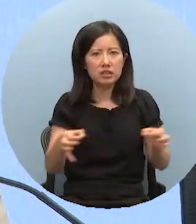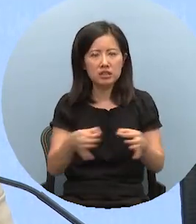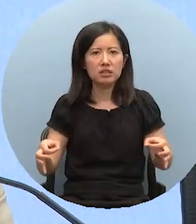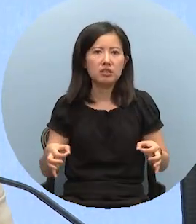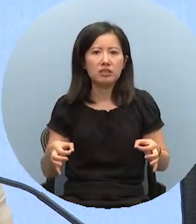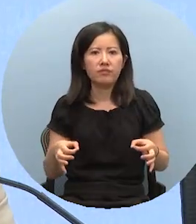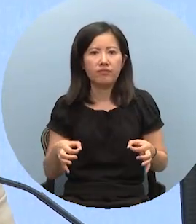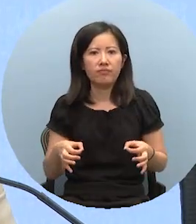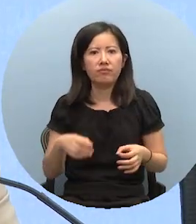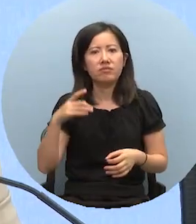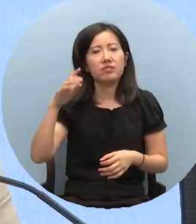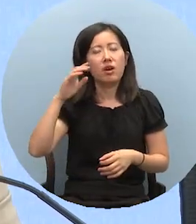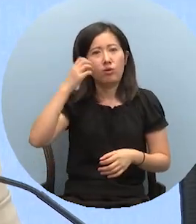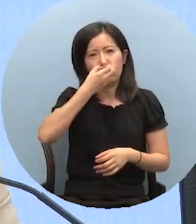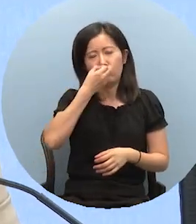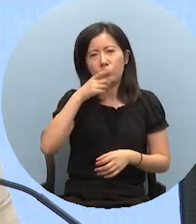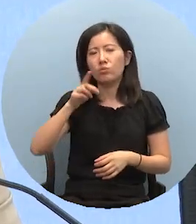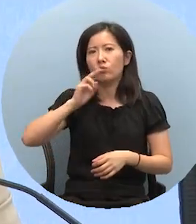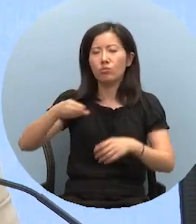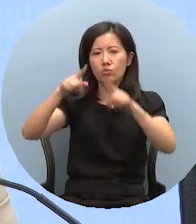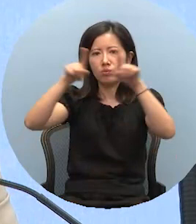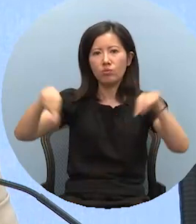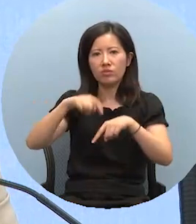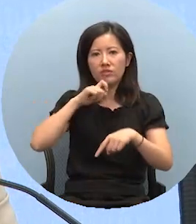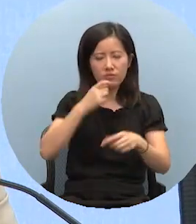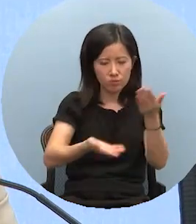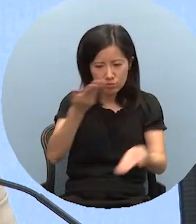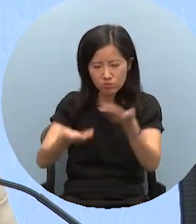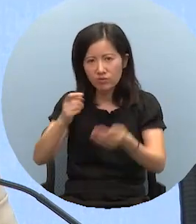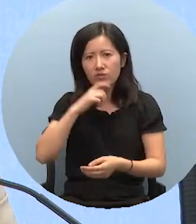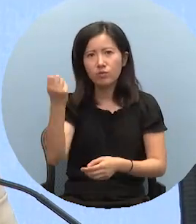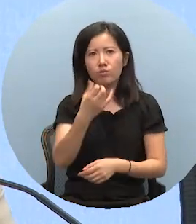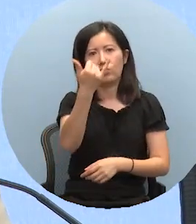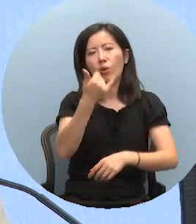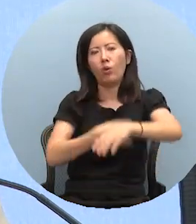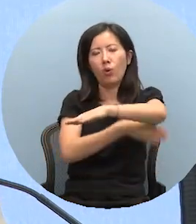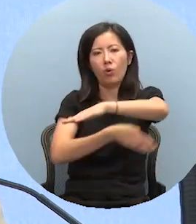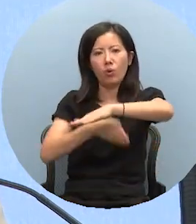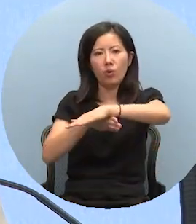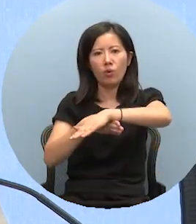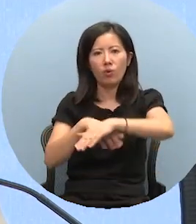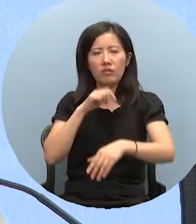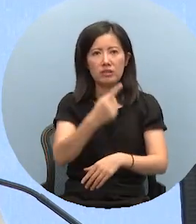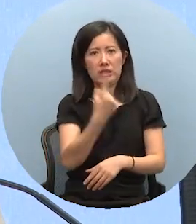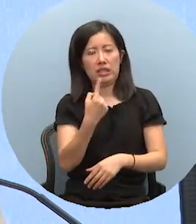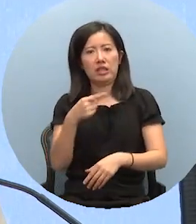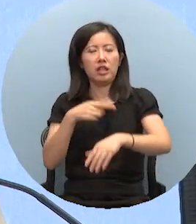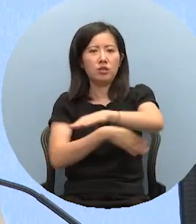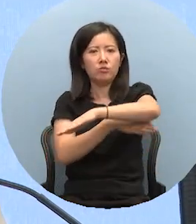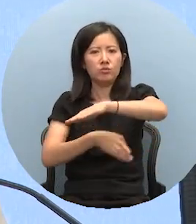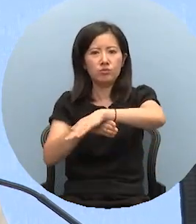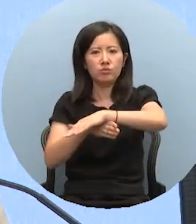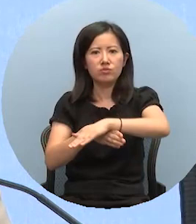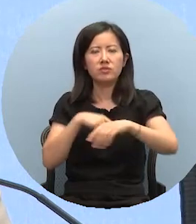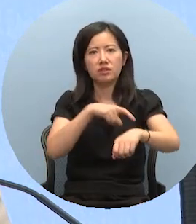港，警方取得法庭搜令，搜查6個目標單位，在其中一個目標單位拘